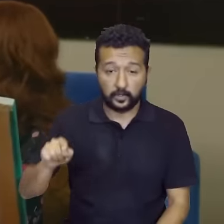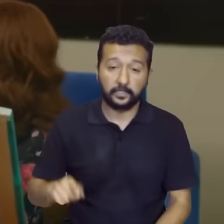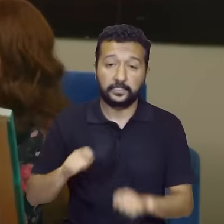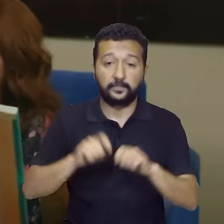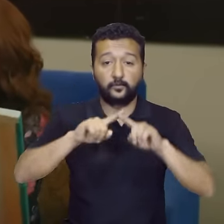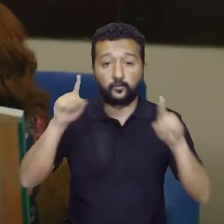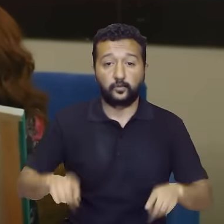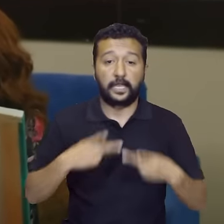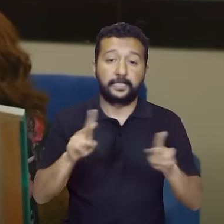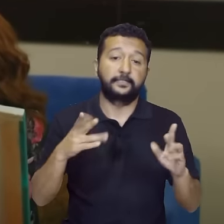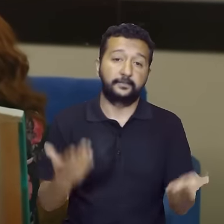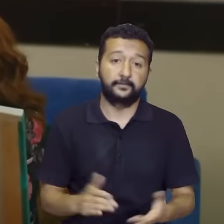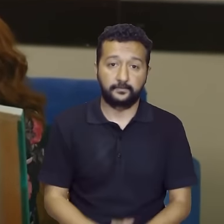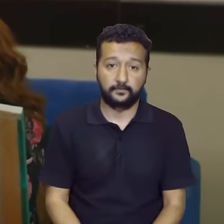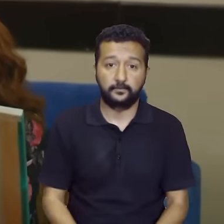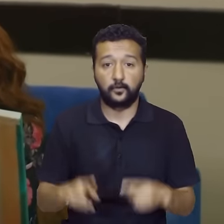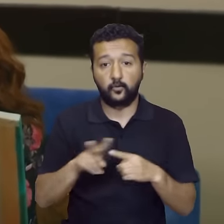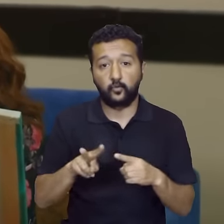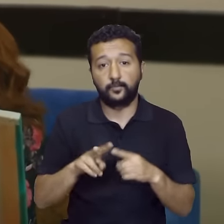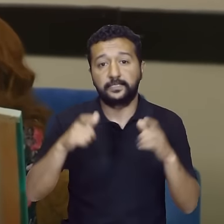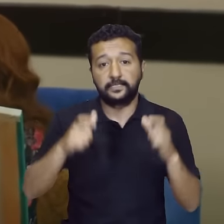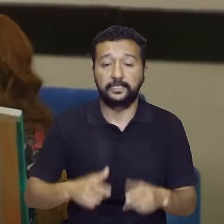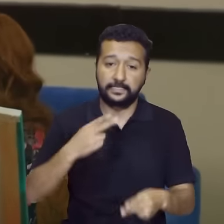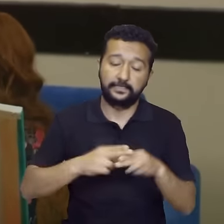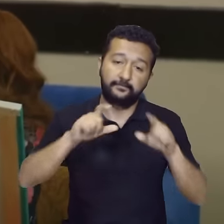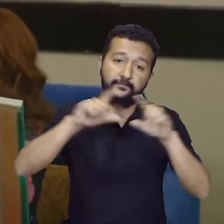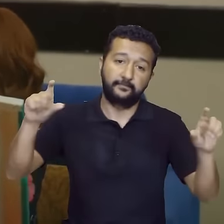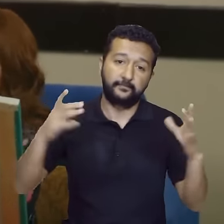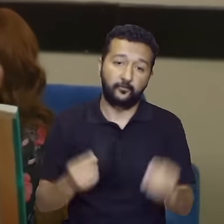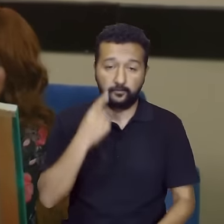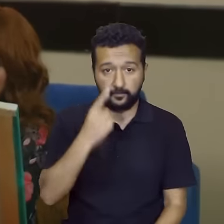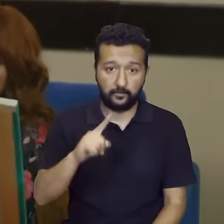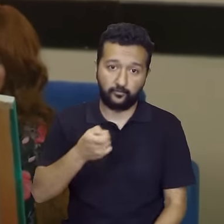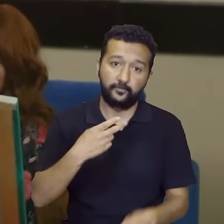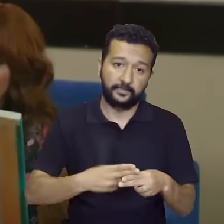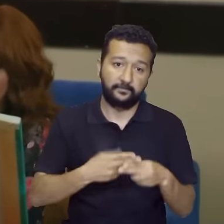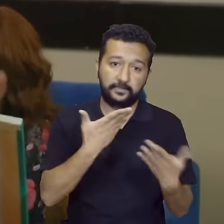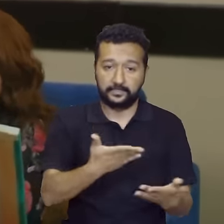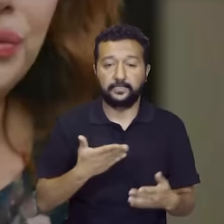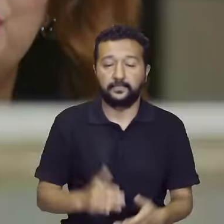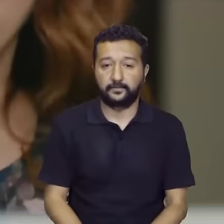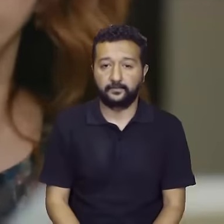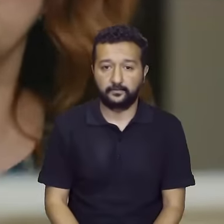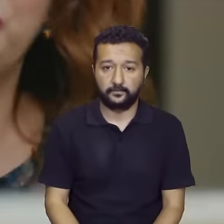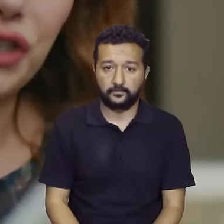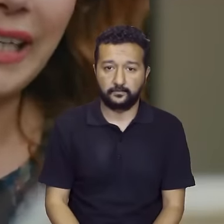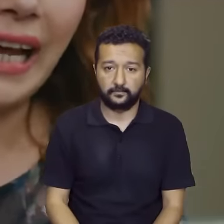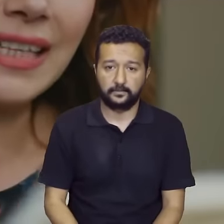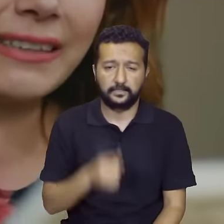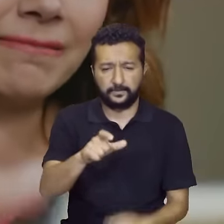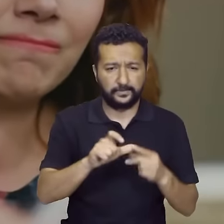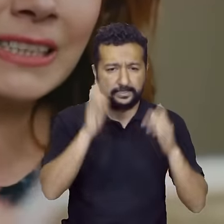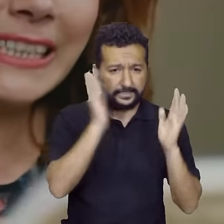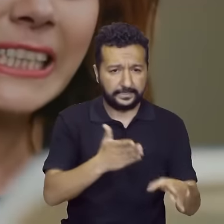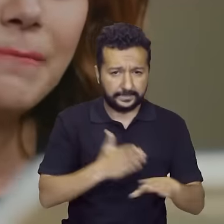tezgah açarız. Küb İstanbul mesela. Bak buldum bile yani akımını.